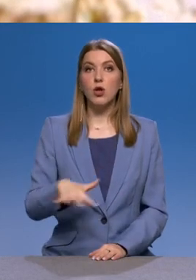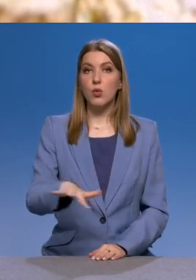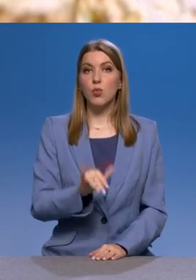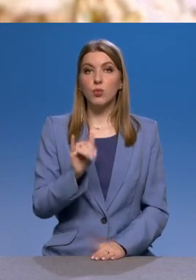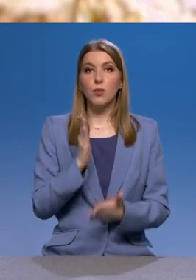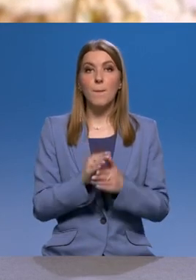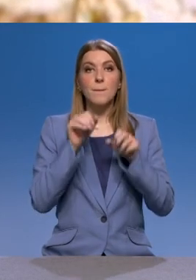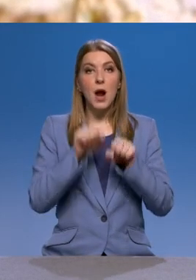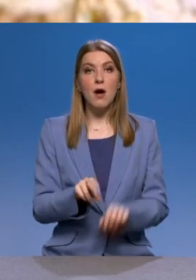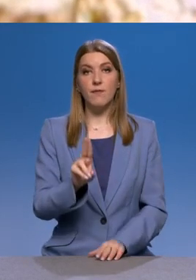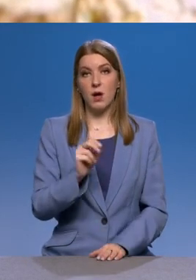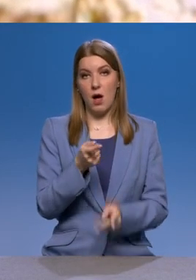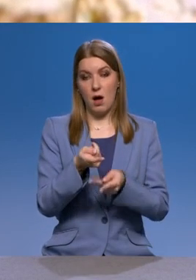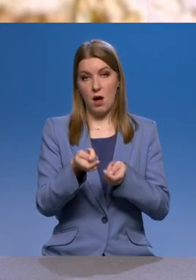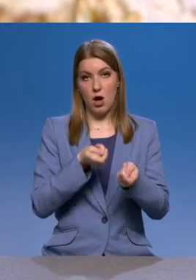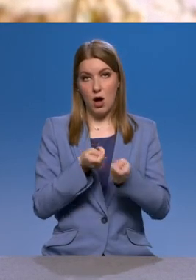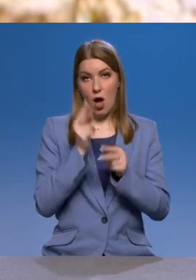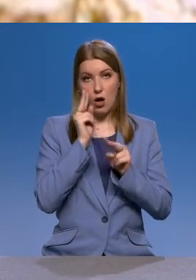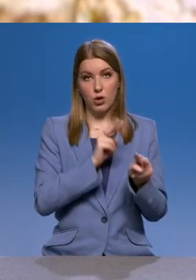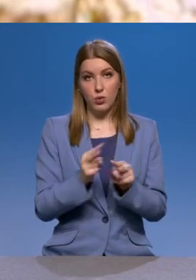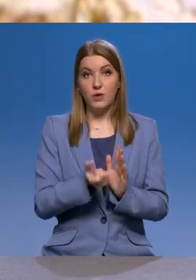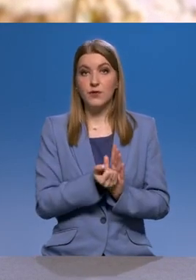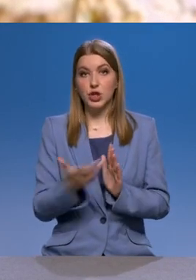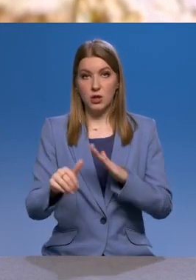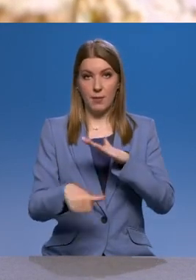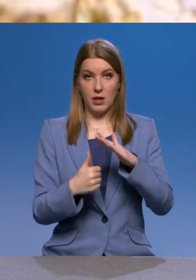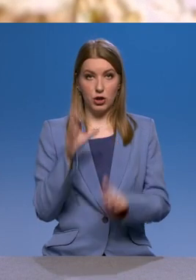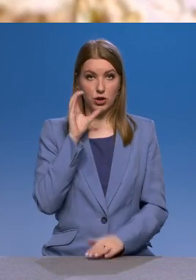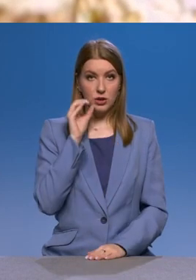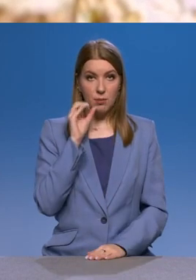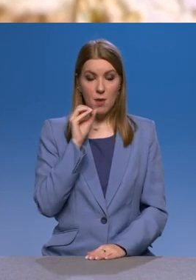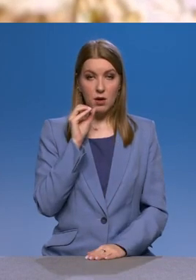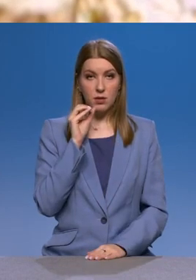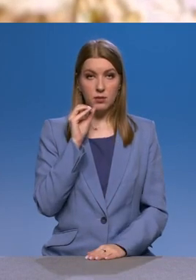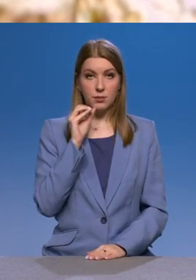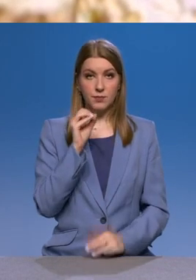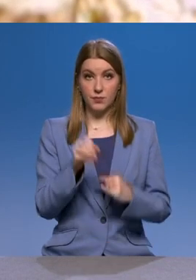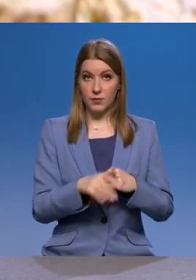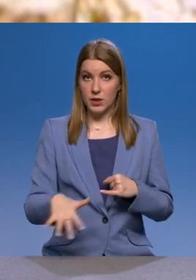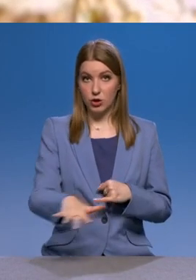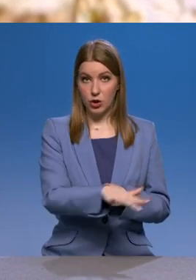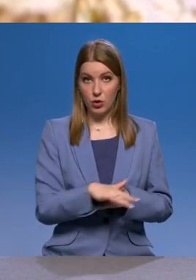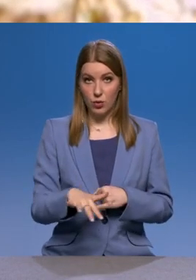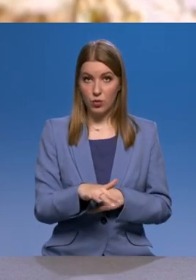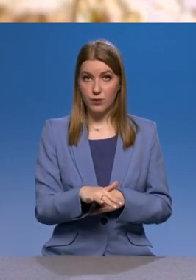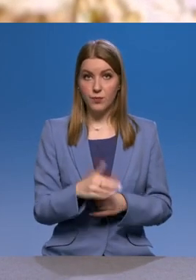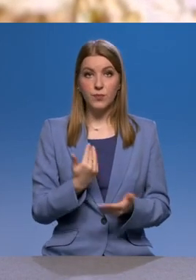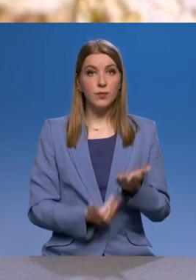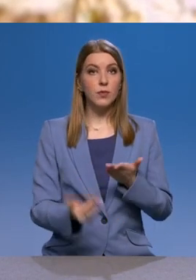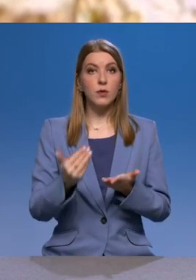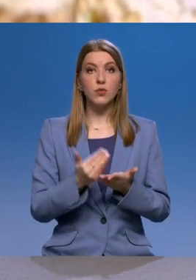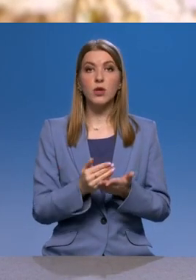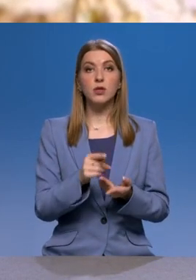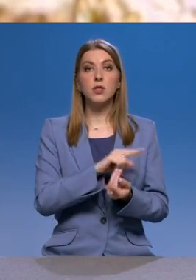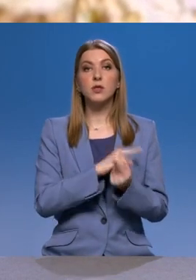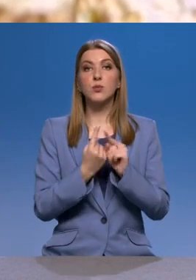регулировать численность бродячих собак на территории. Что изменится, какие методы выберут регионы,